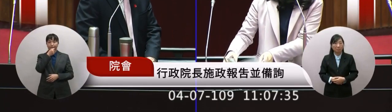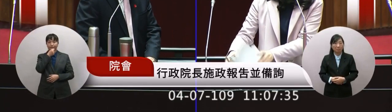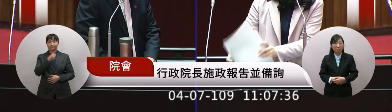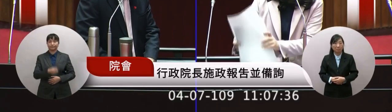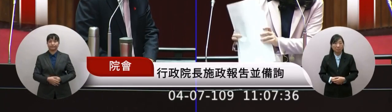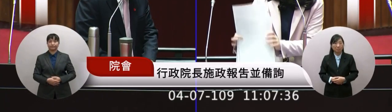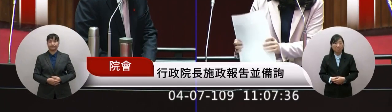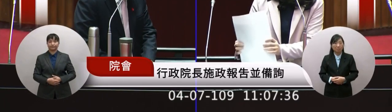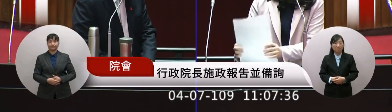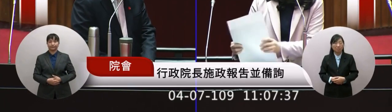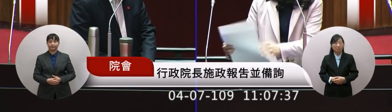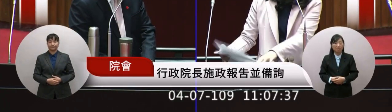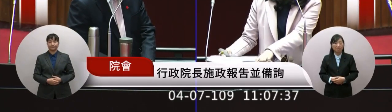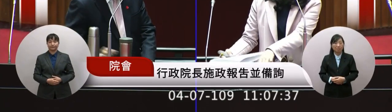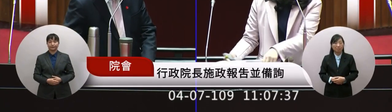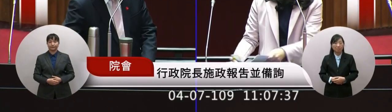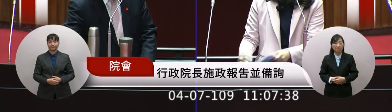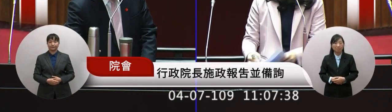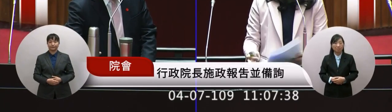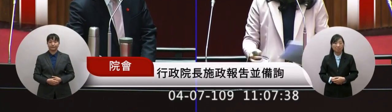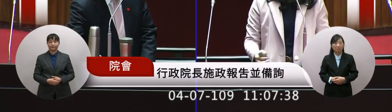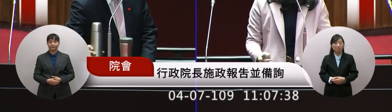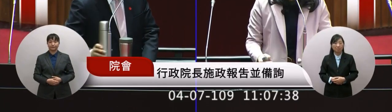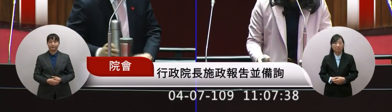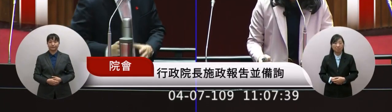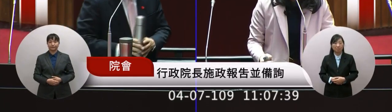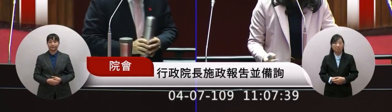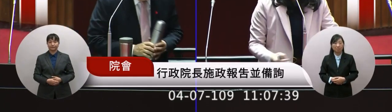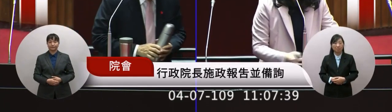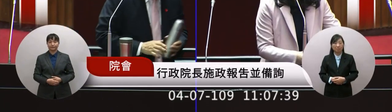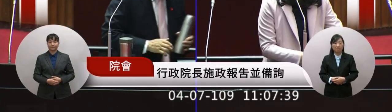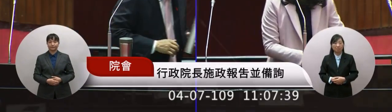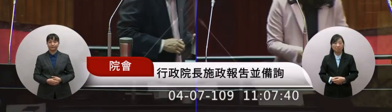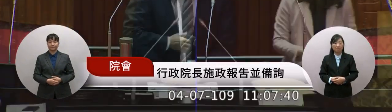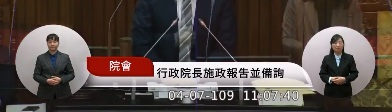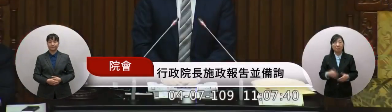好，谢谢。